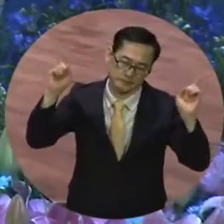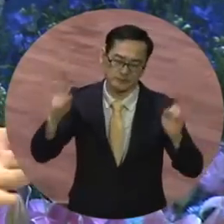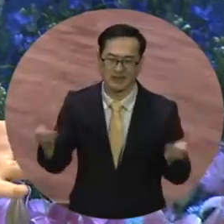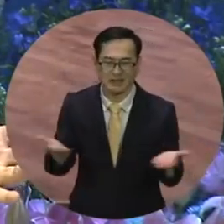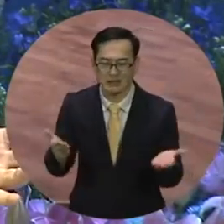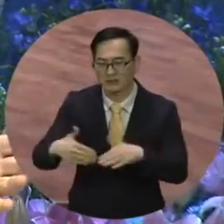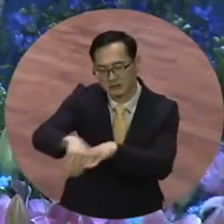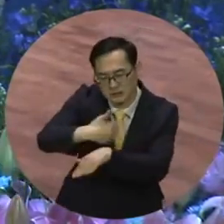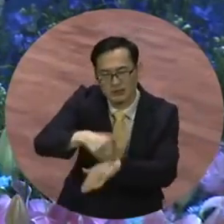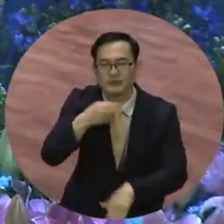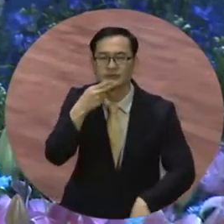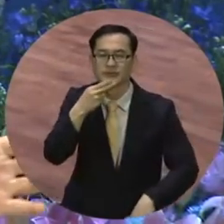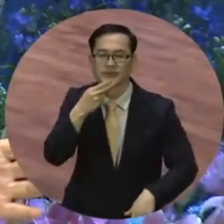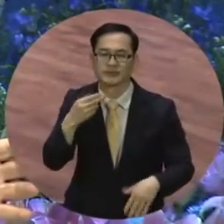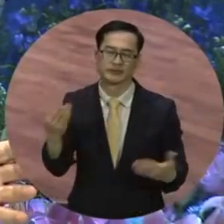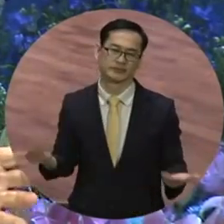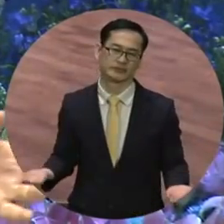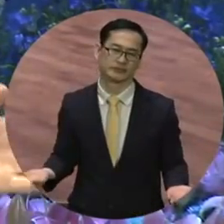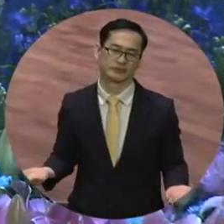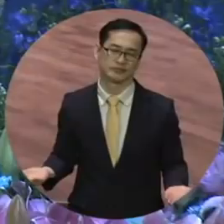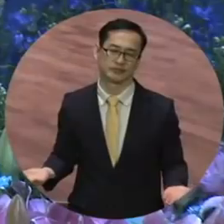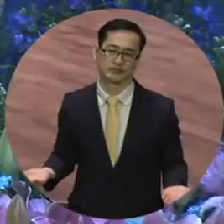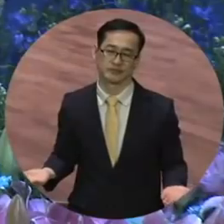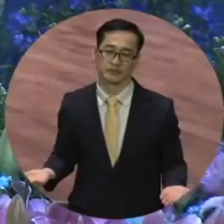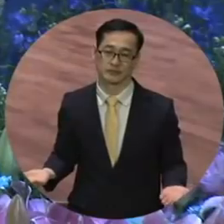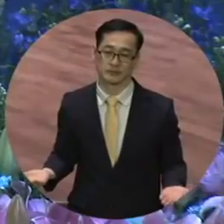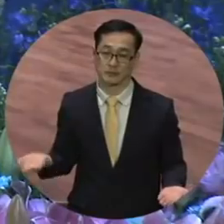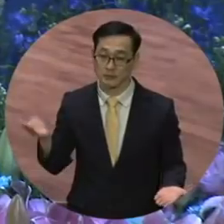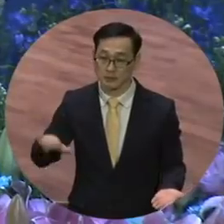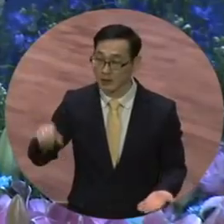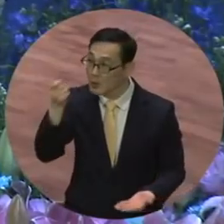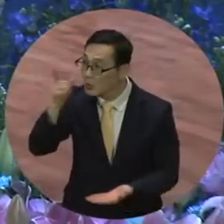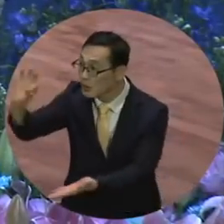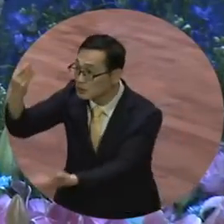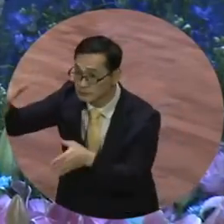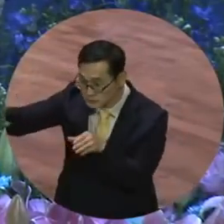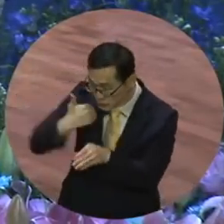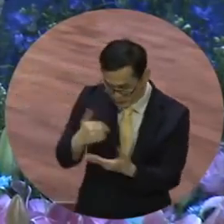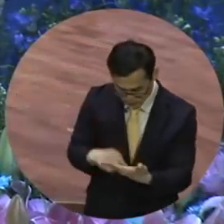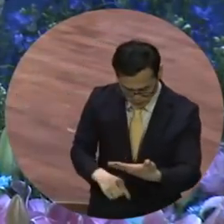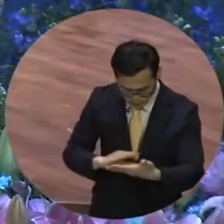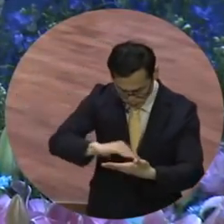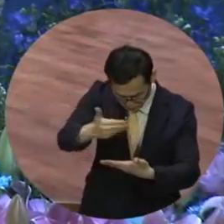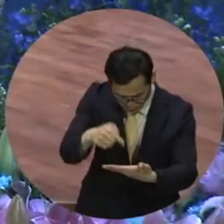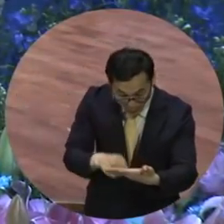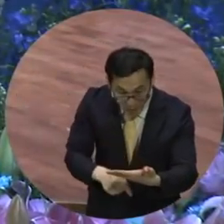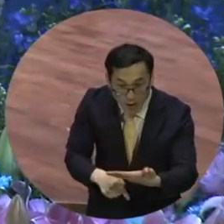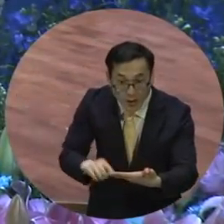출근도 안 했어요. 일하지도 안 했어요. 가지도 안 했는데 월급이 왔어.